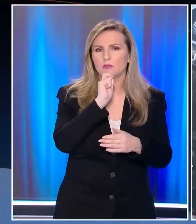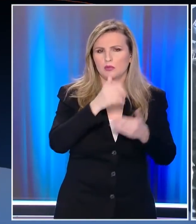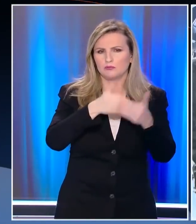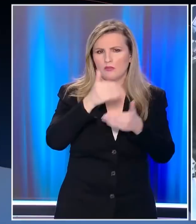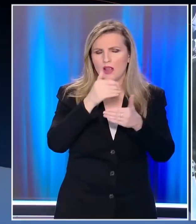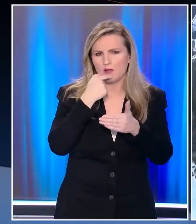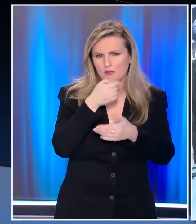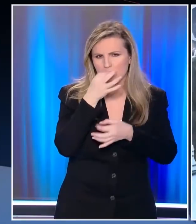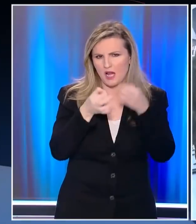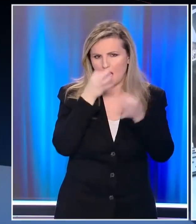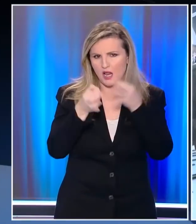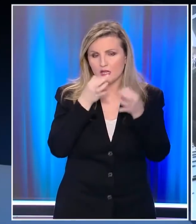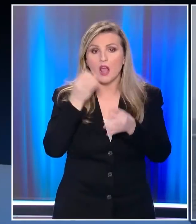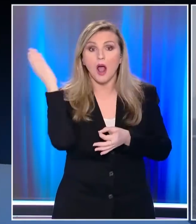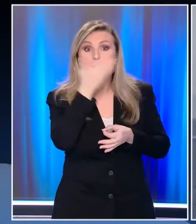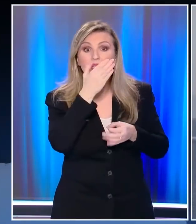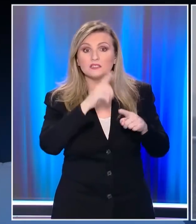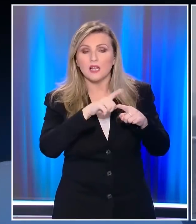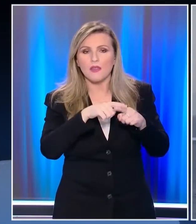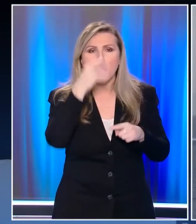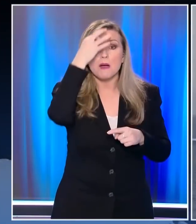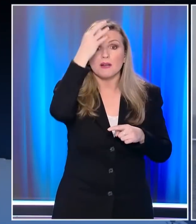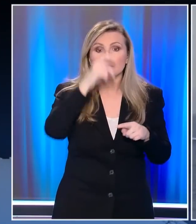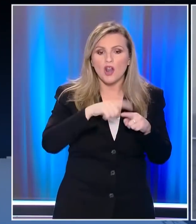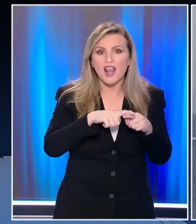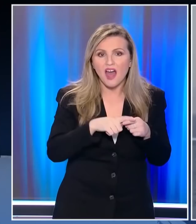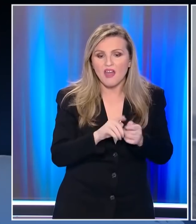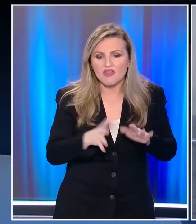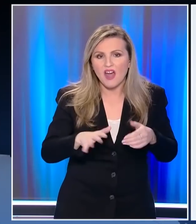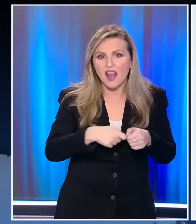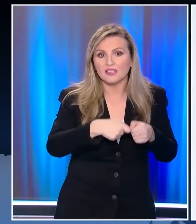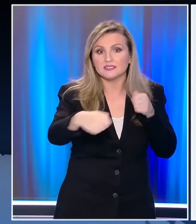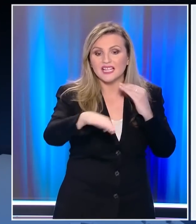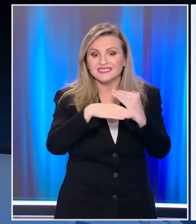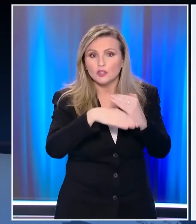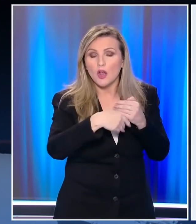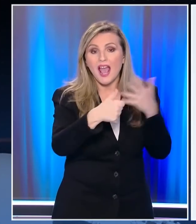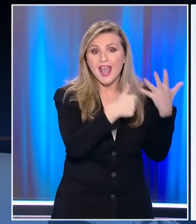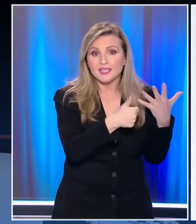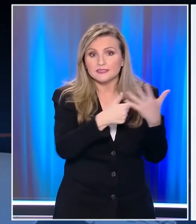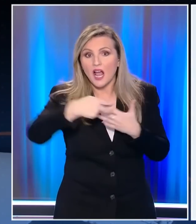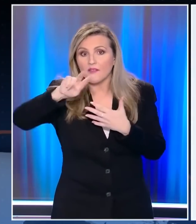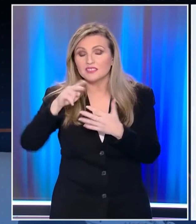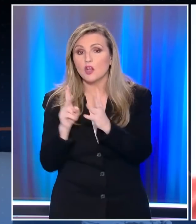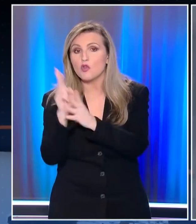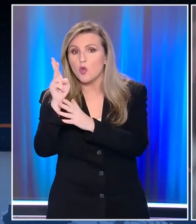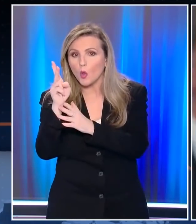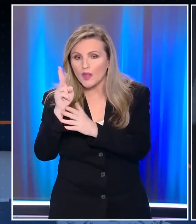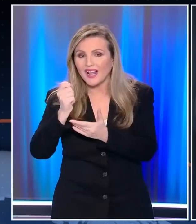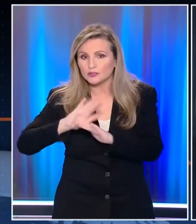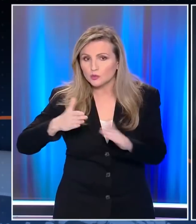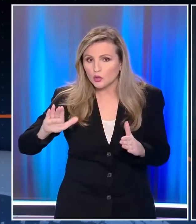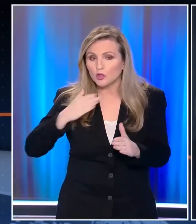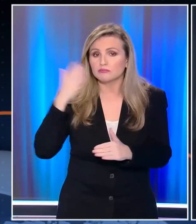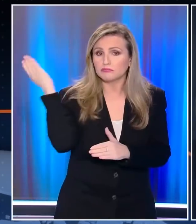Άγκυρα, απείλησε ανοιχτά τη χώρα μας σε περίπτωση που επεκτείνει τα χωρικά της ύδατα από τα 6 στα 12 ναυτικά μίλια στο Αιγαίο. Με